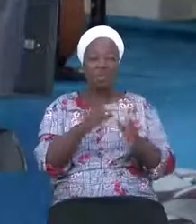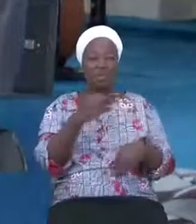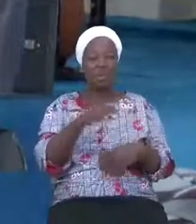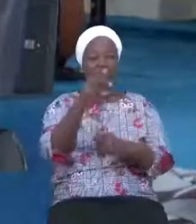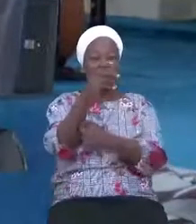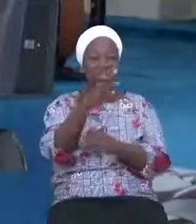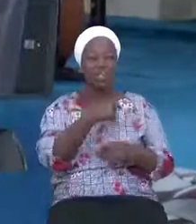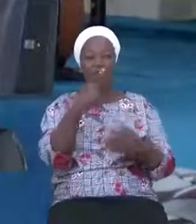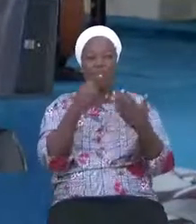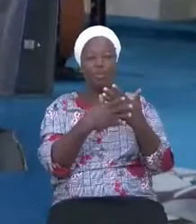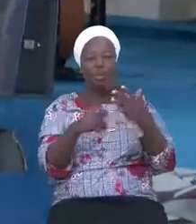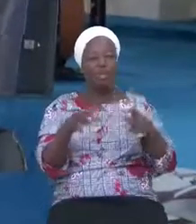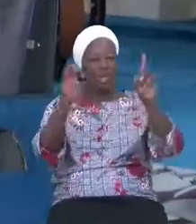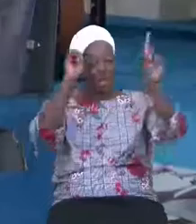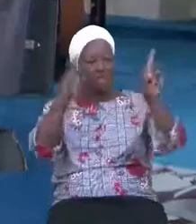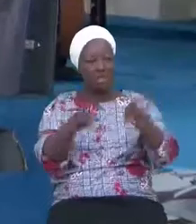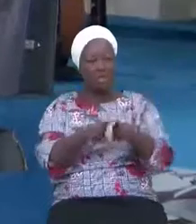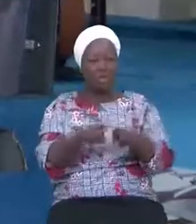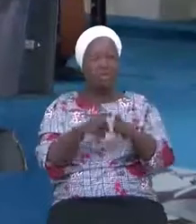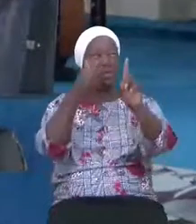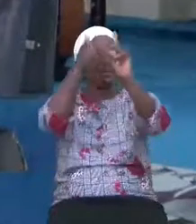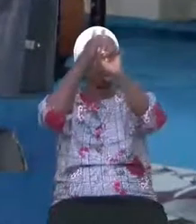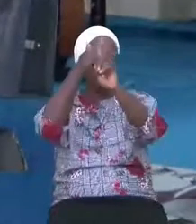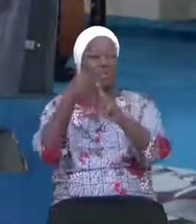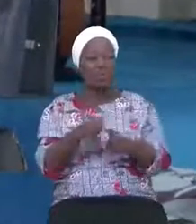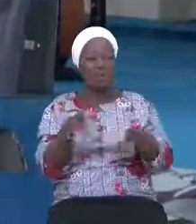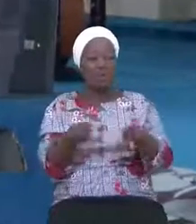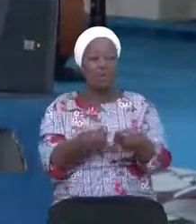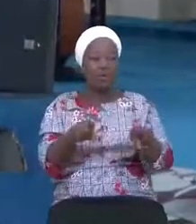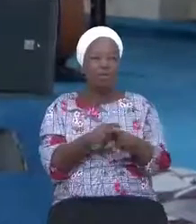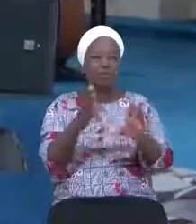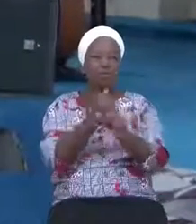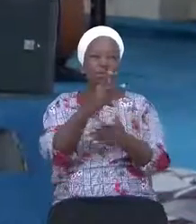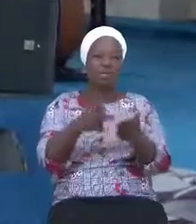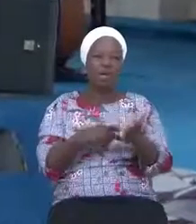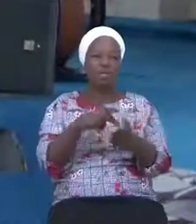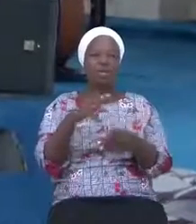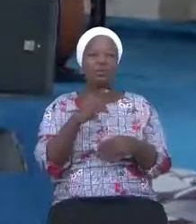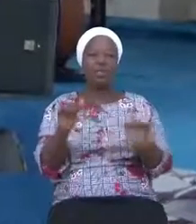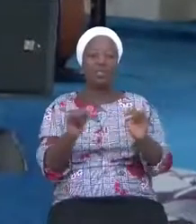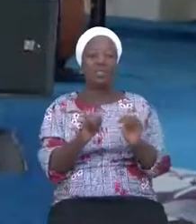a également participé lui-même, afin que par la mort,